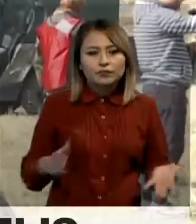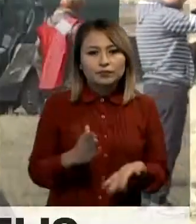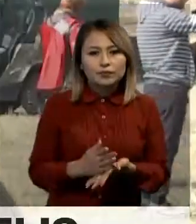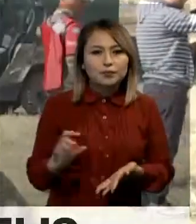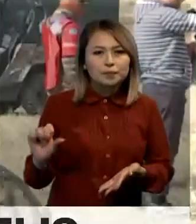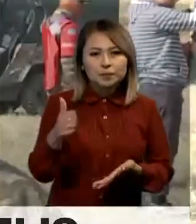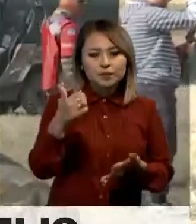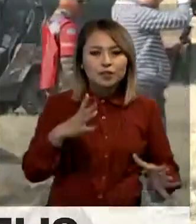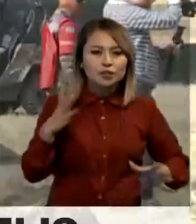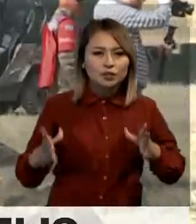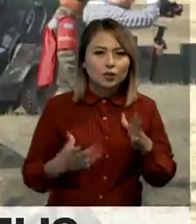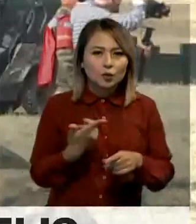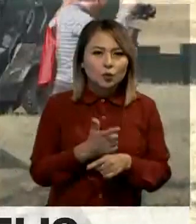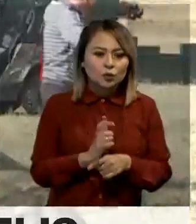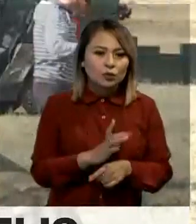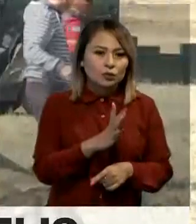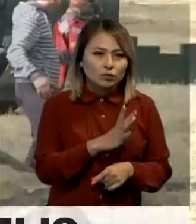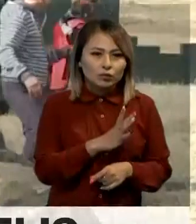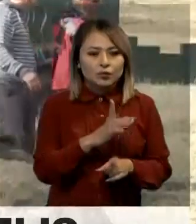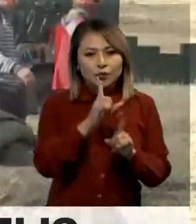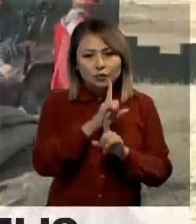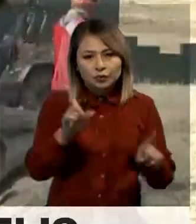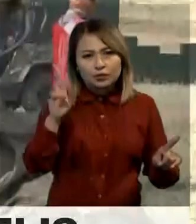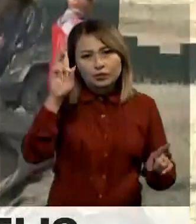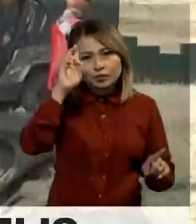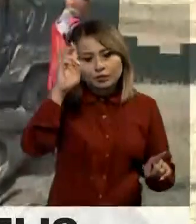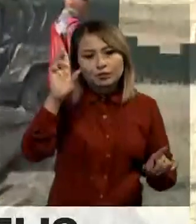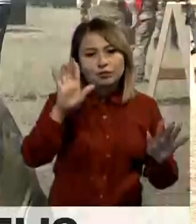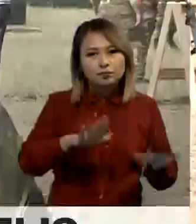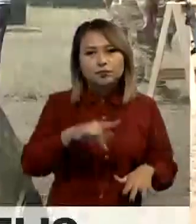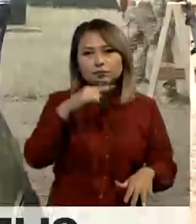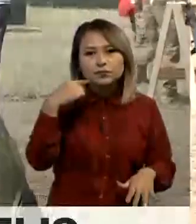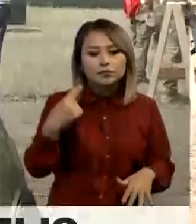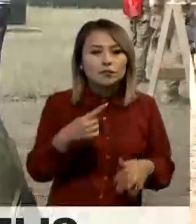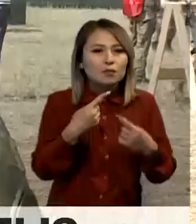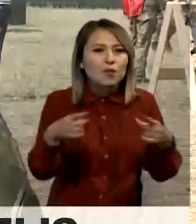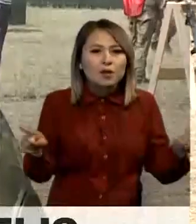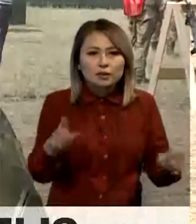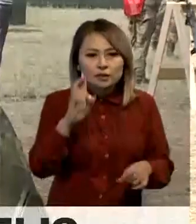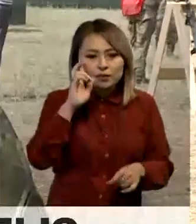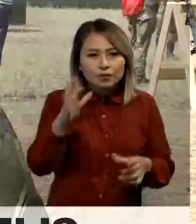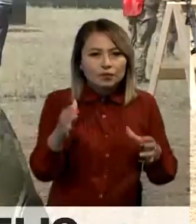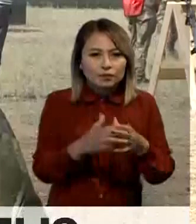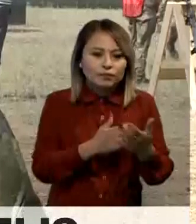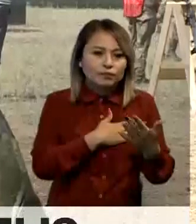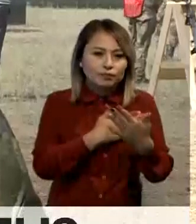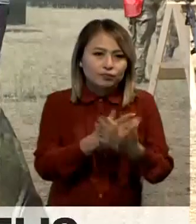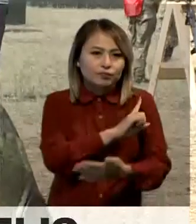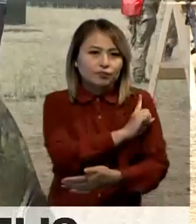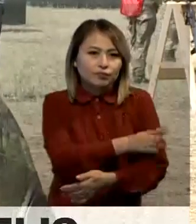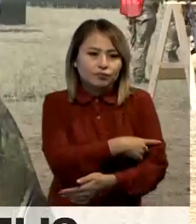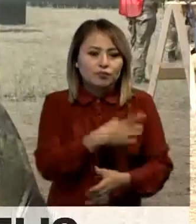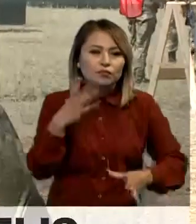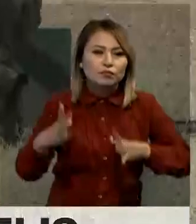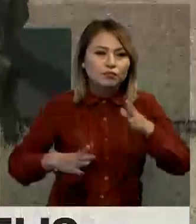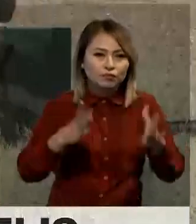айта кететін жаттығулар өте бөлек болды. Өзгеше Ресей мемлекетінің өзгеше залы биыл басқа мемлекетінде қарқындары жақсы мықты. Дайындалып келгендер